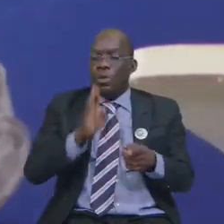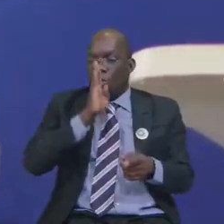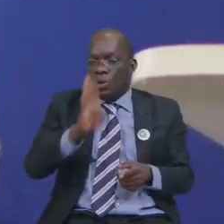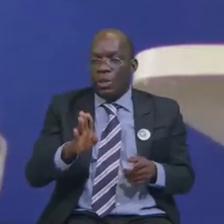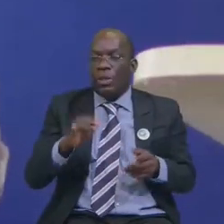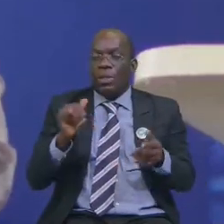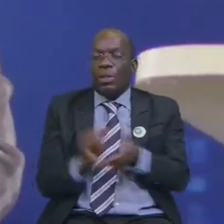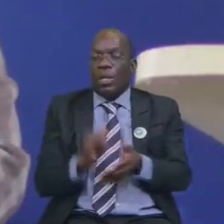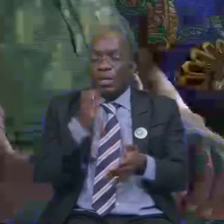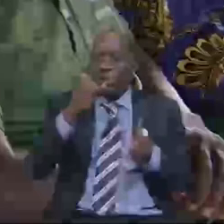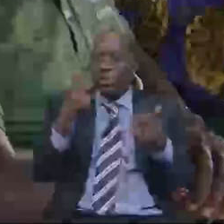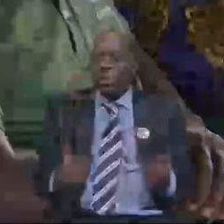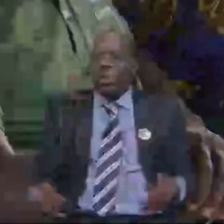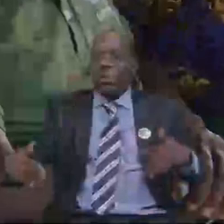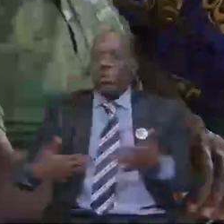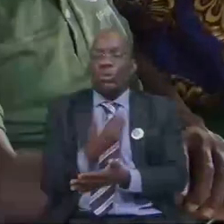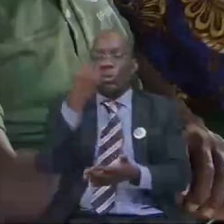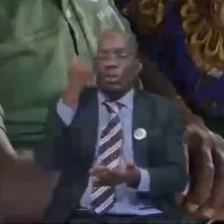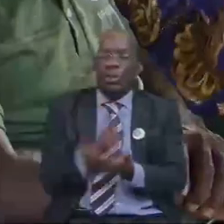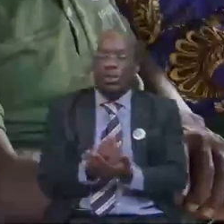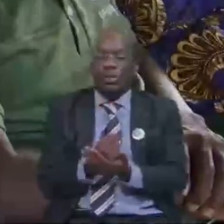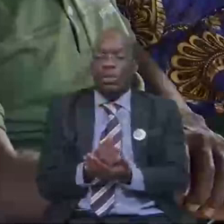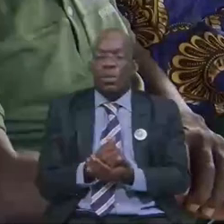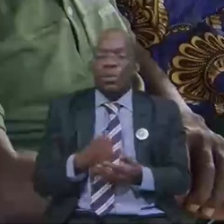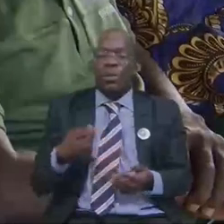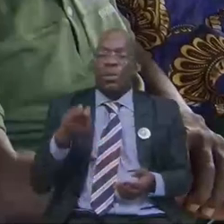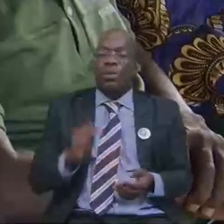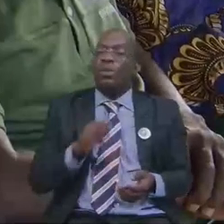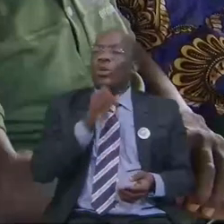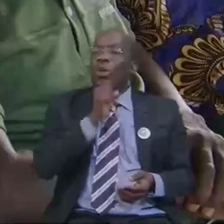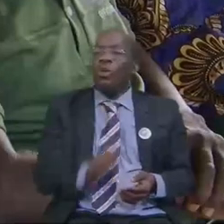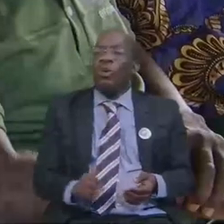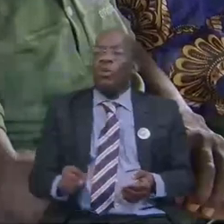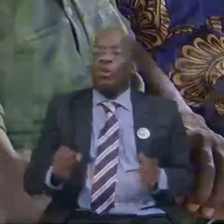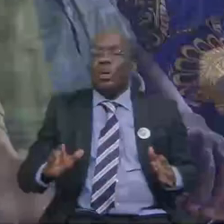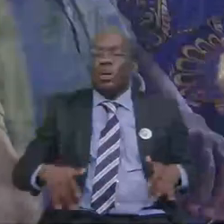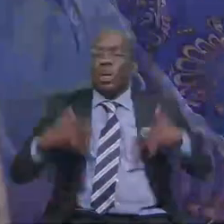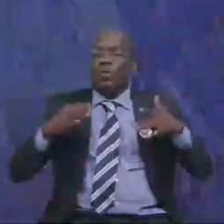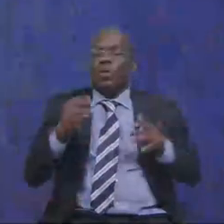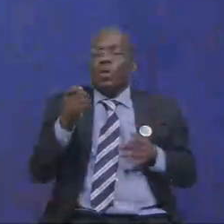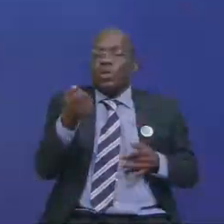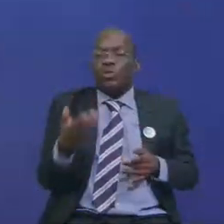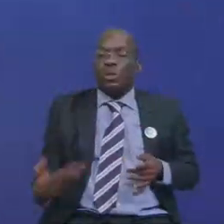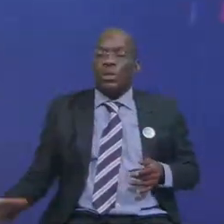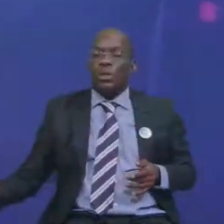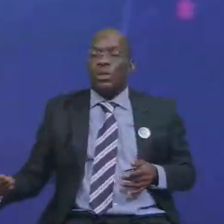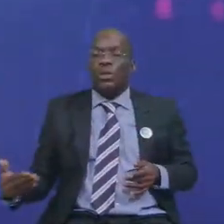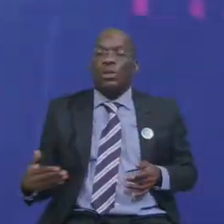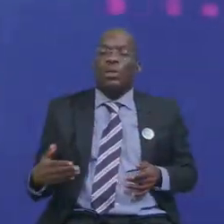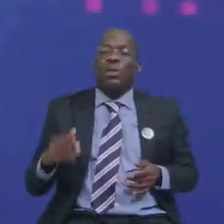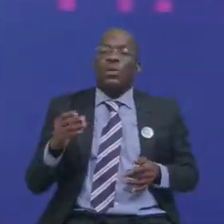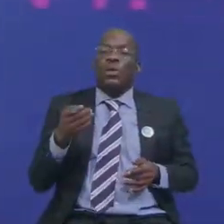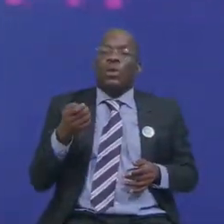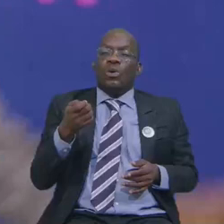nouveau dans l'ancienne vie petite chose pour une petite pensée